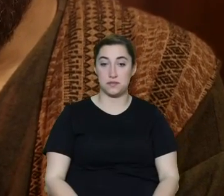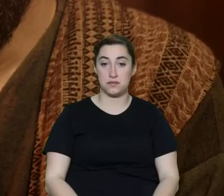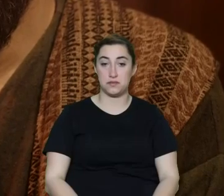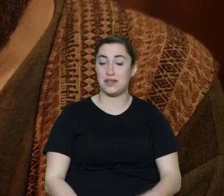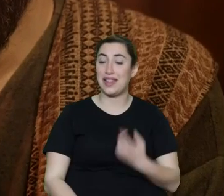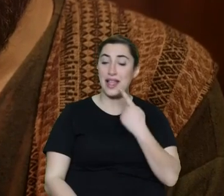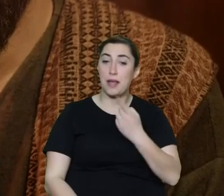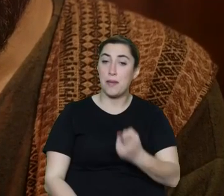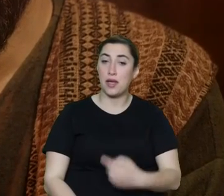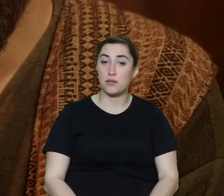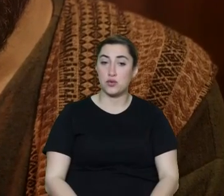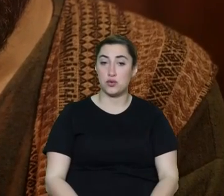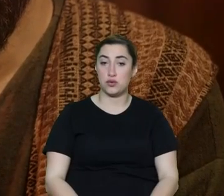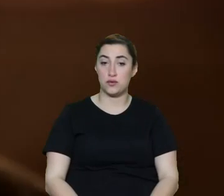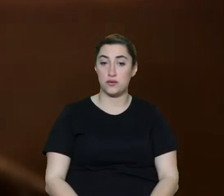Ne demek bu?